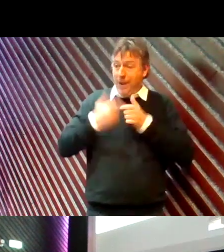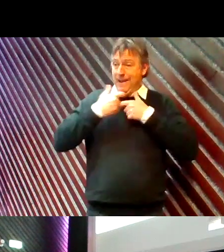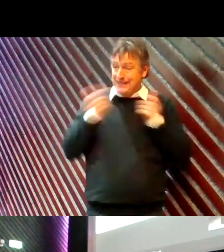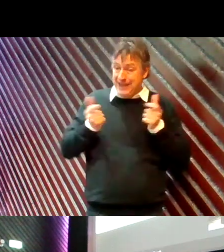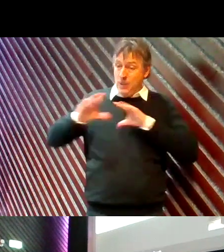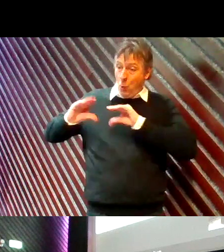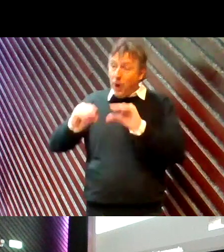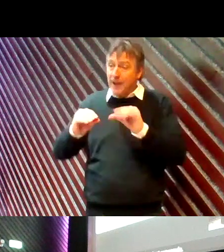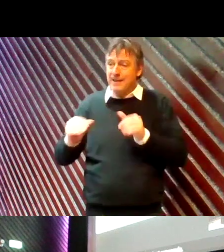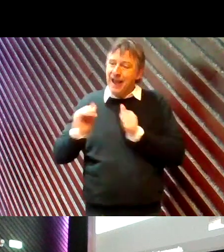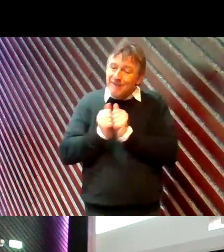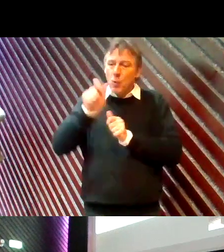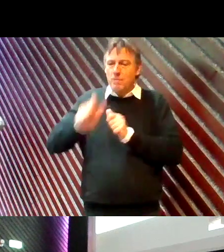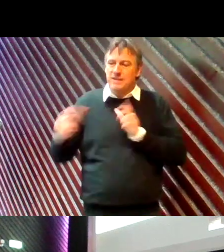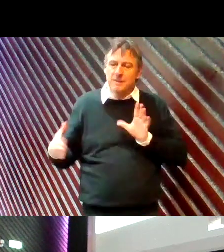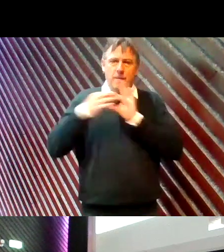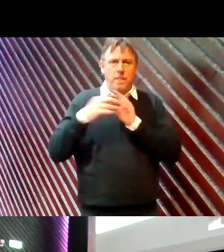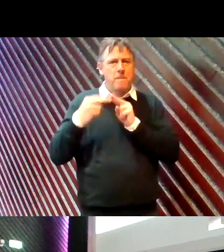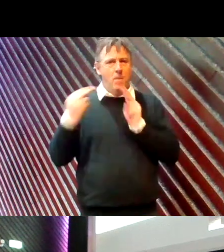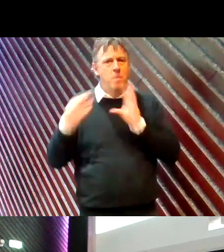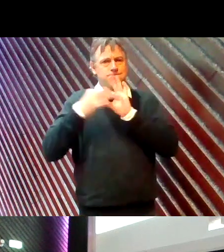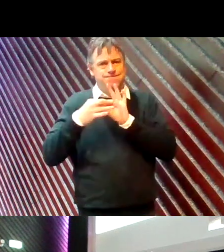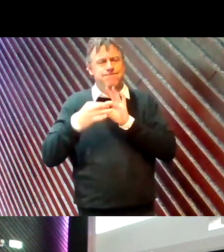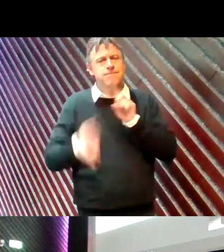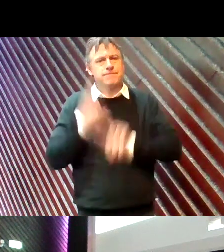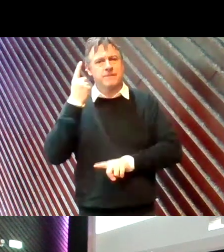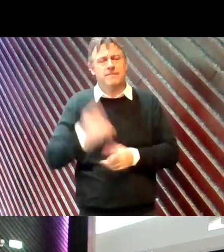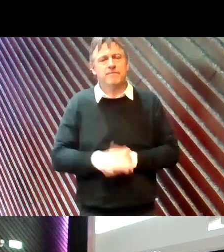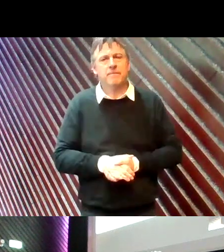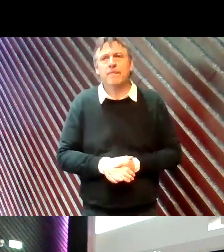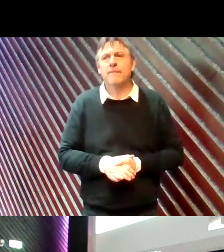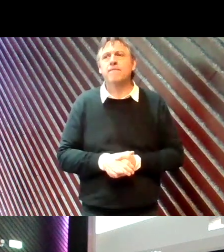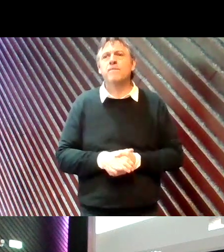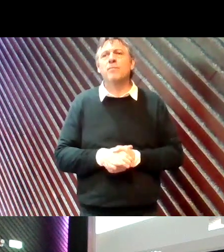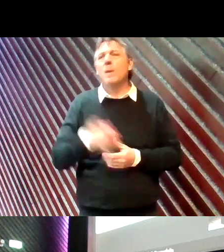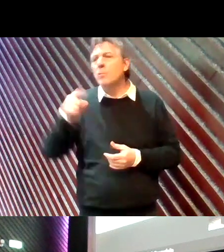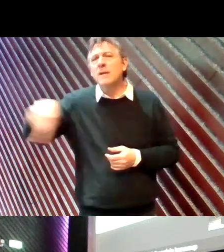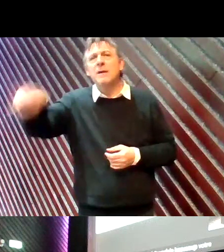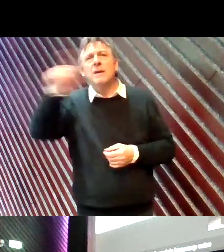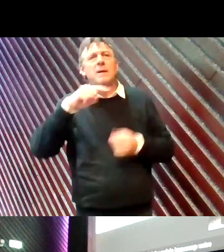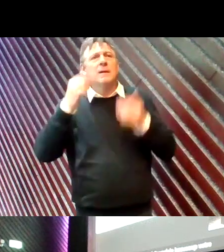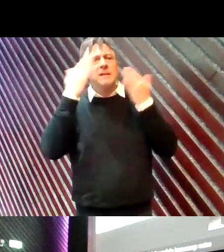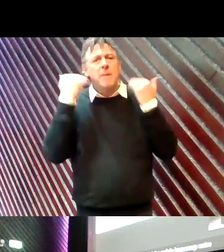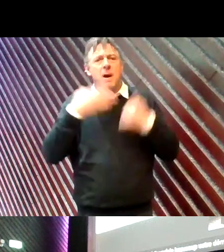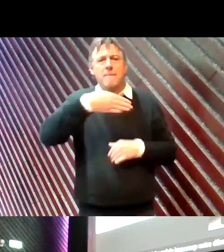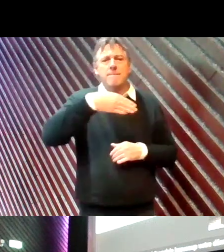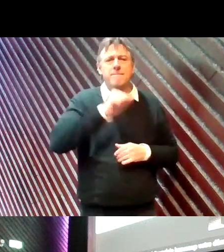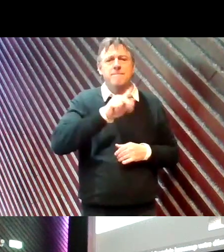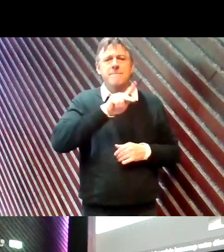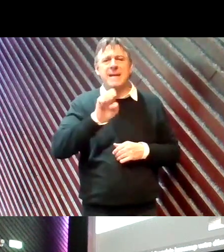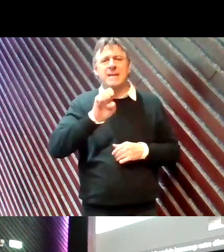C'est là où j'apprécie beaucoup votre démarche, vous n'avez peut-être pas les médecins d'orgue et d'autres